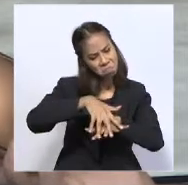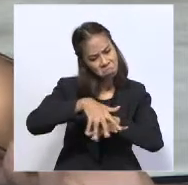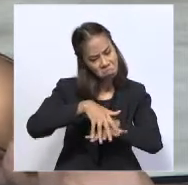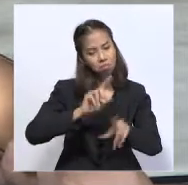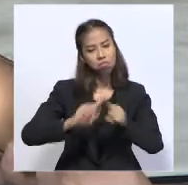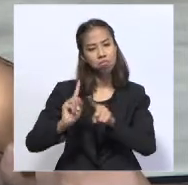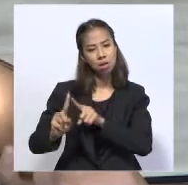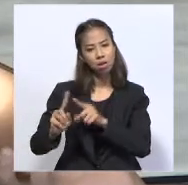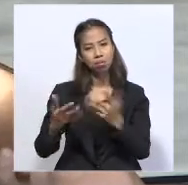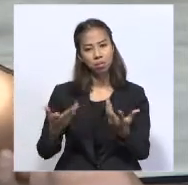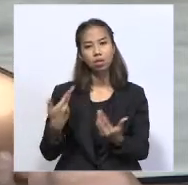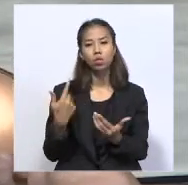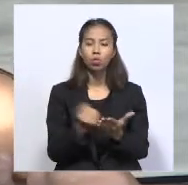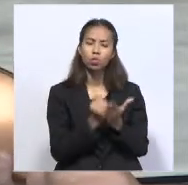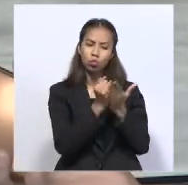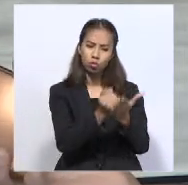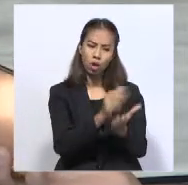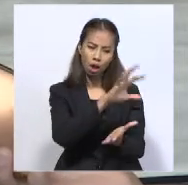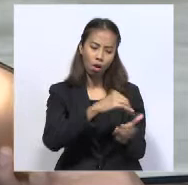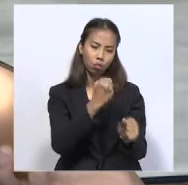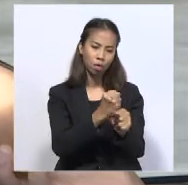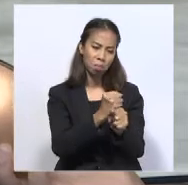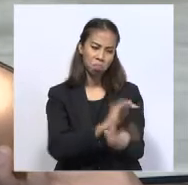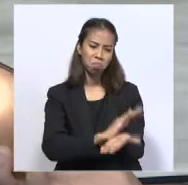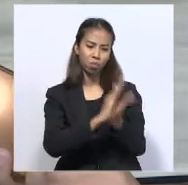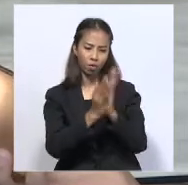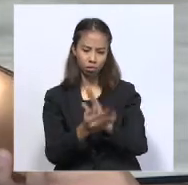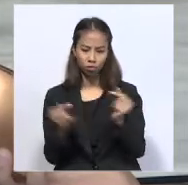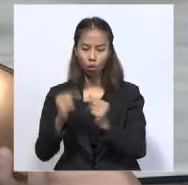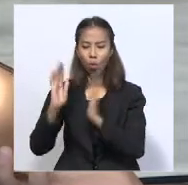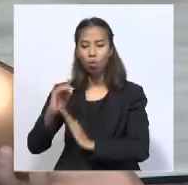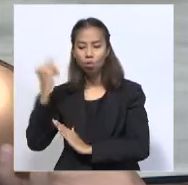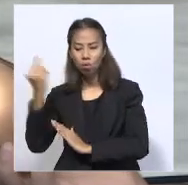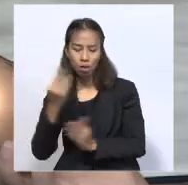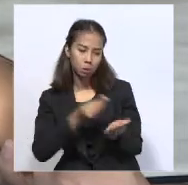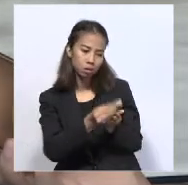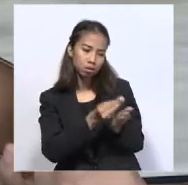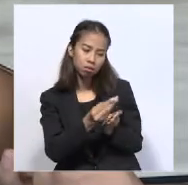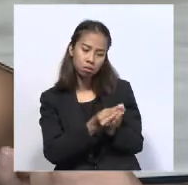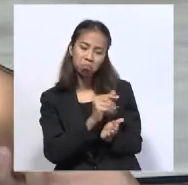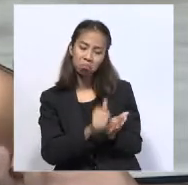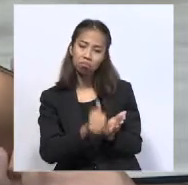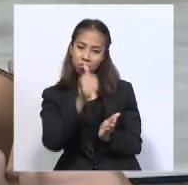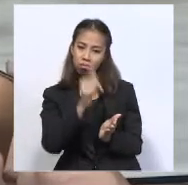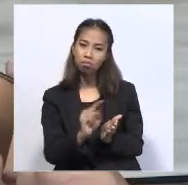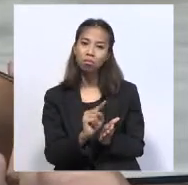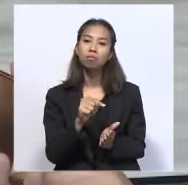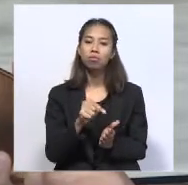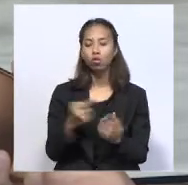ที่เนี่ยจะนำไปสู่การแปรรูปอย่างไรที่จะต้องไปตอบรับตลาดท่องเที่ยวหรือจะแปรรูปอย่างไรที่จะไปตอบรับของ